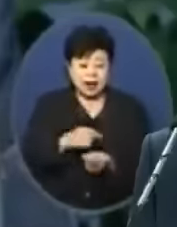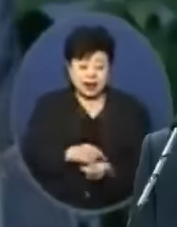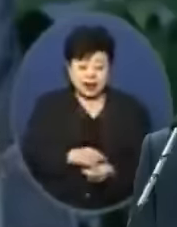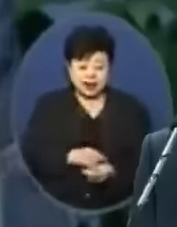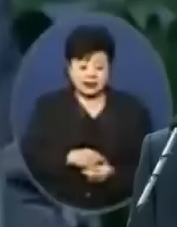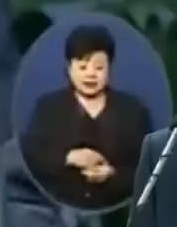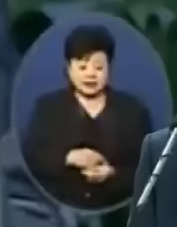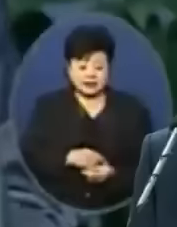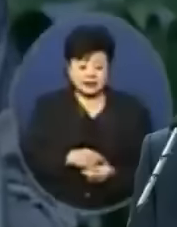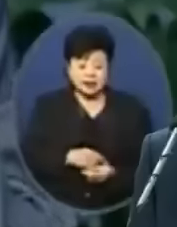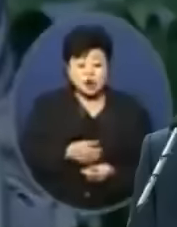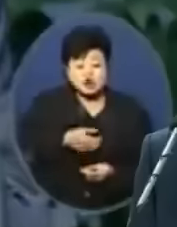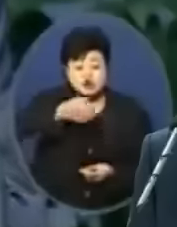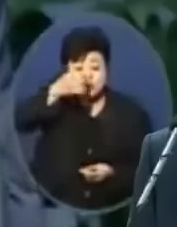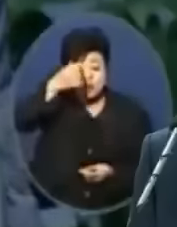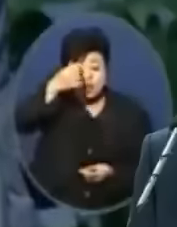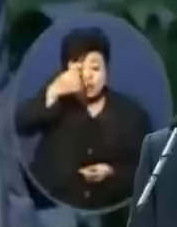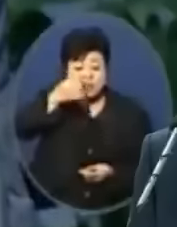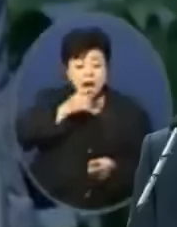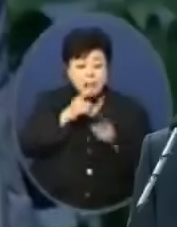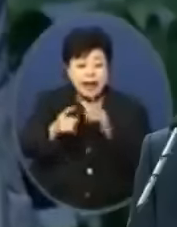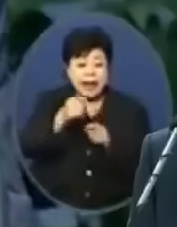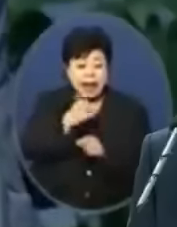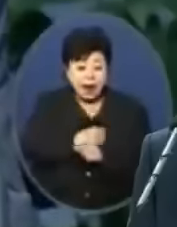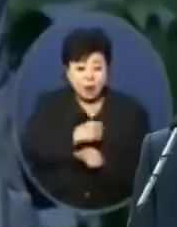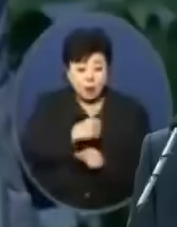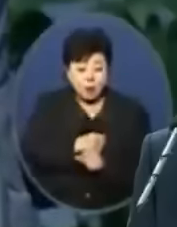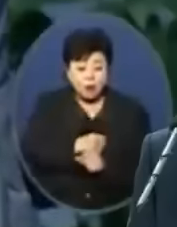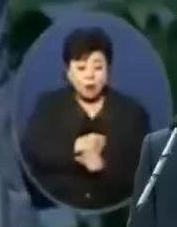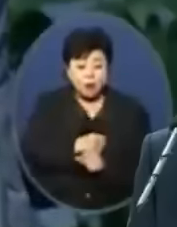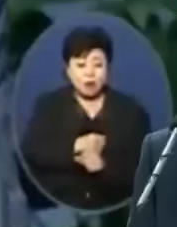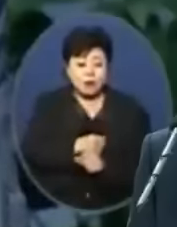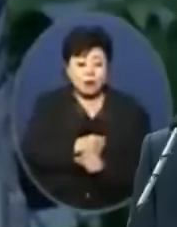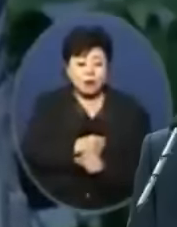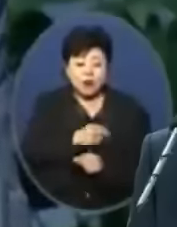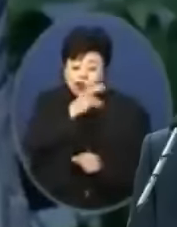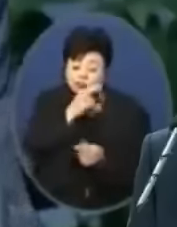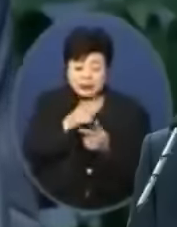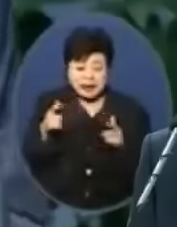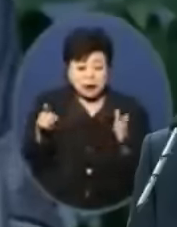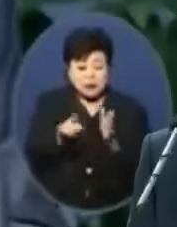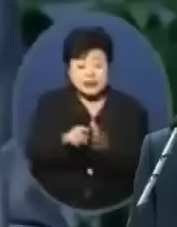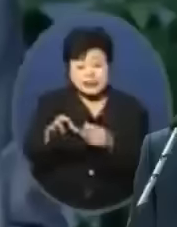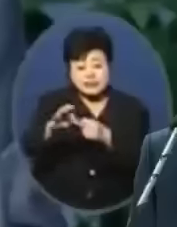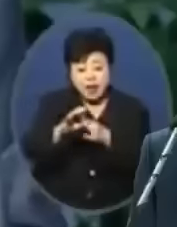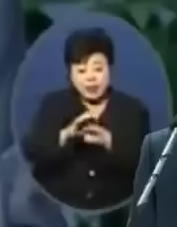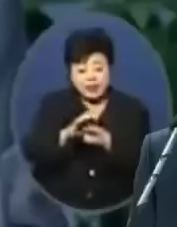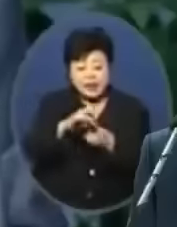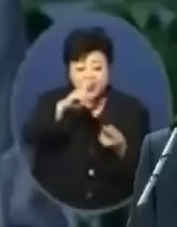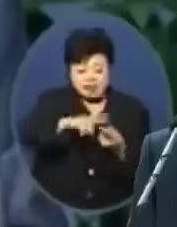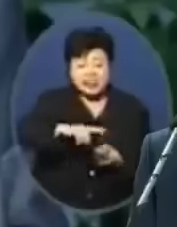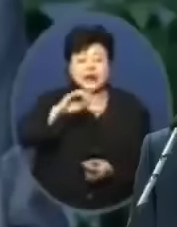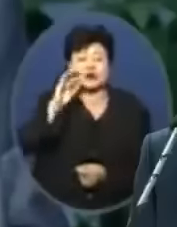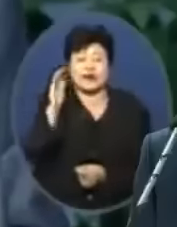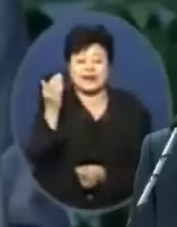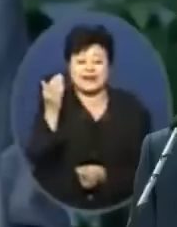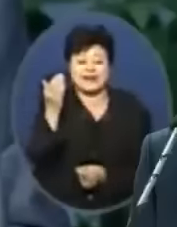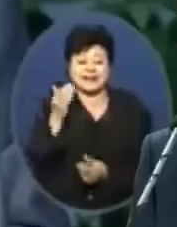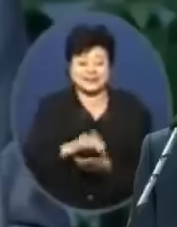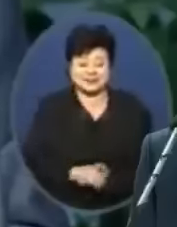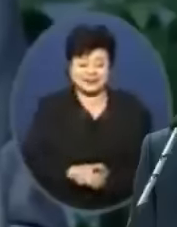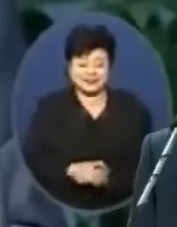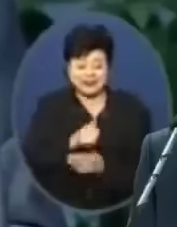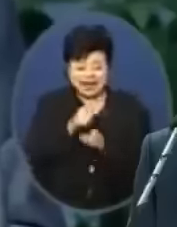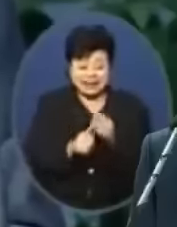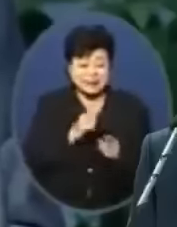아닙니까? 그것을 말하고 의심하지 않고 믿으면 그대로 되는 것입니다.